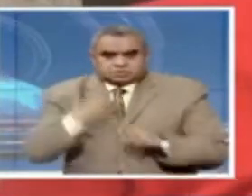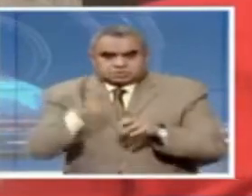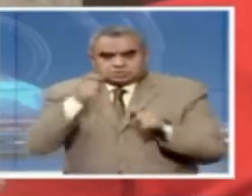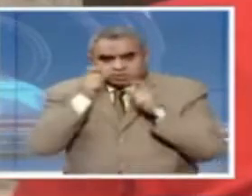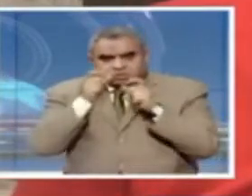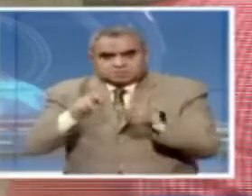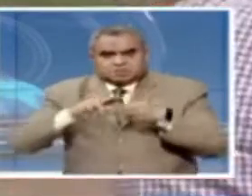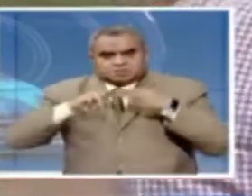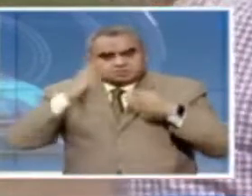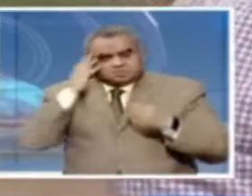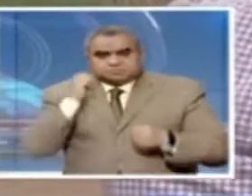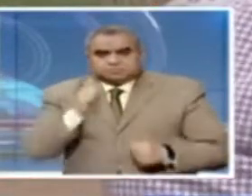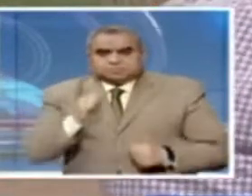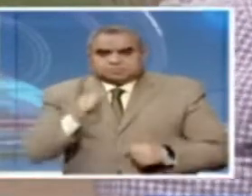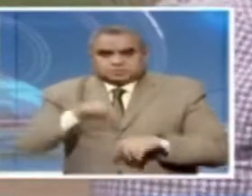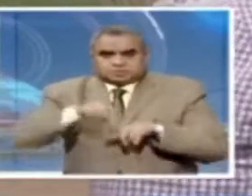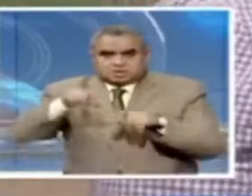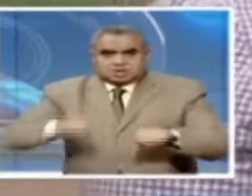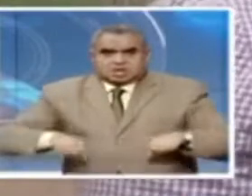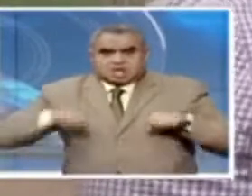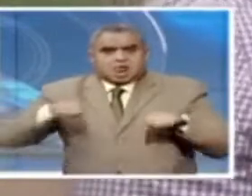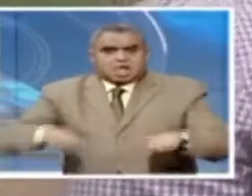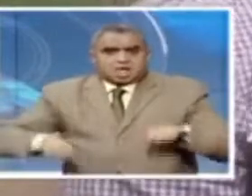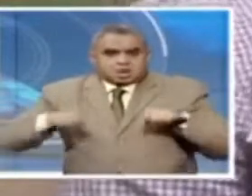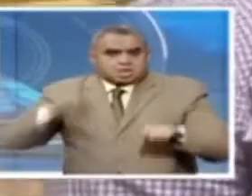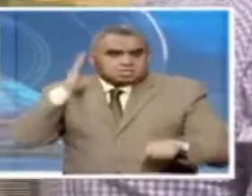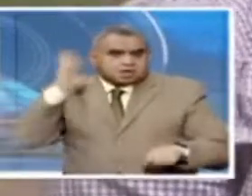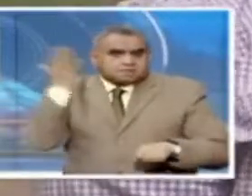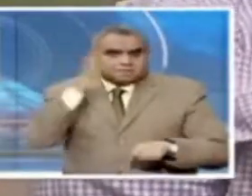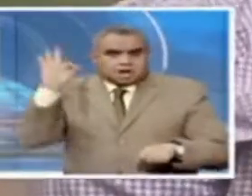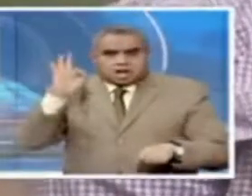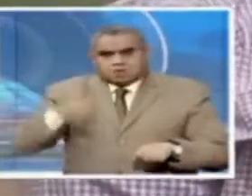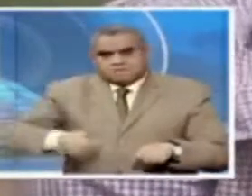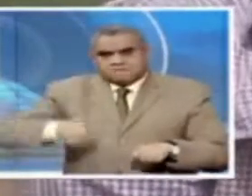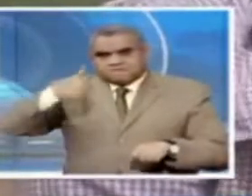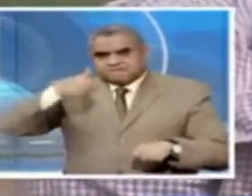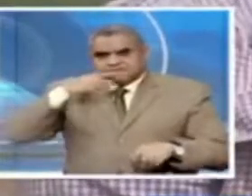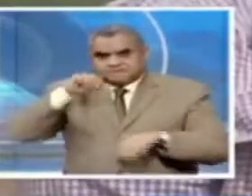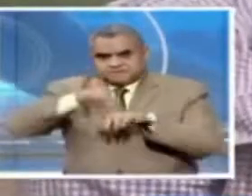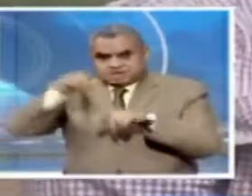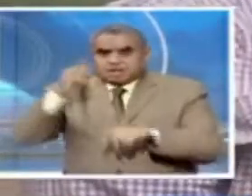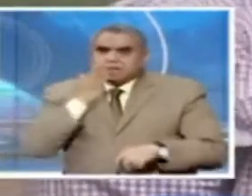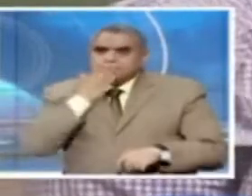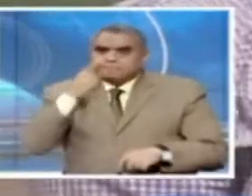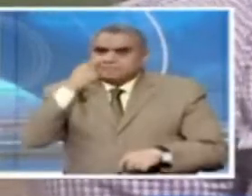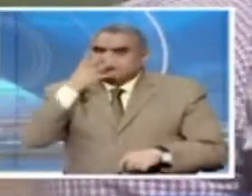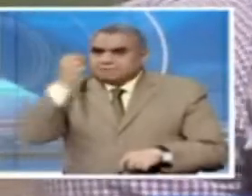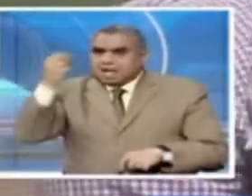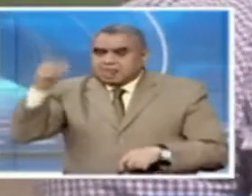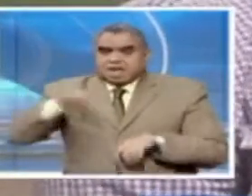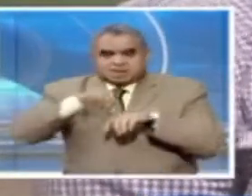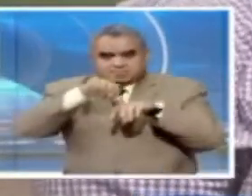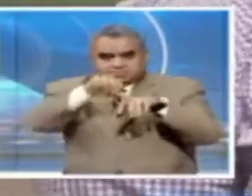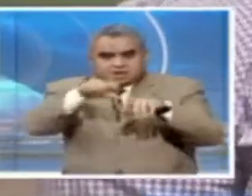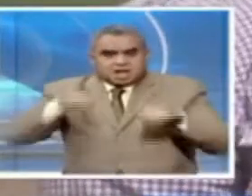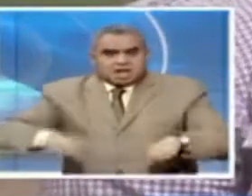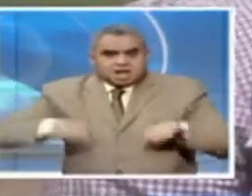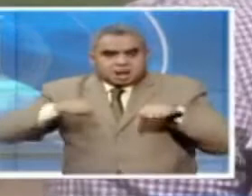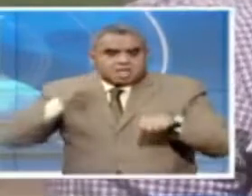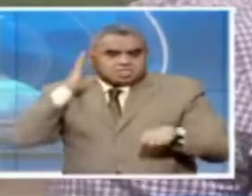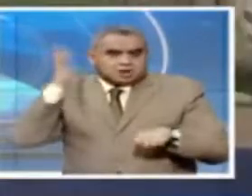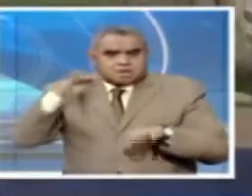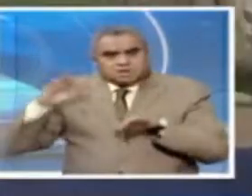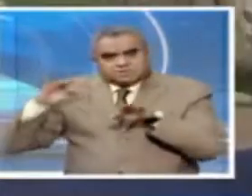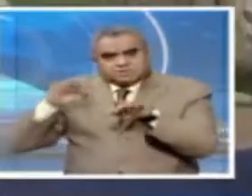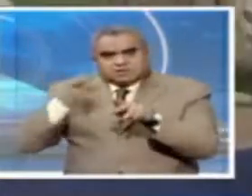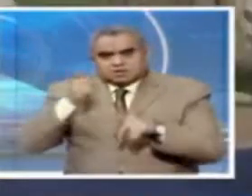لله ونظافة. القناطر دي منطقة جميلة بصراحة، يعني احنا عايشين في بنها، بس احنا جينا هنا عشان القناطر، يعني بنسمع عنها كتير وبنجيها كتير على